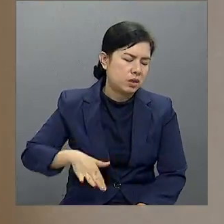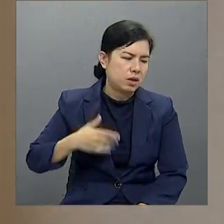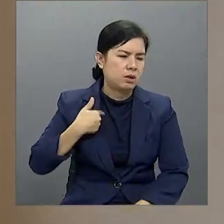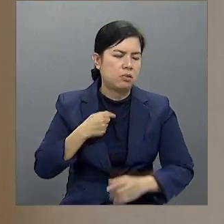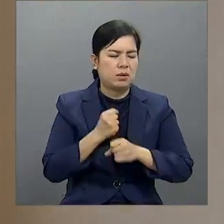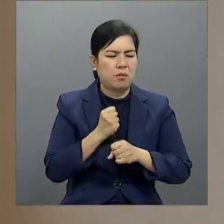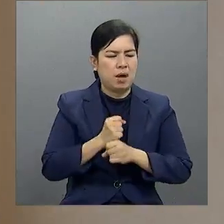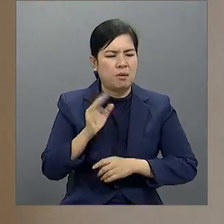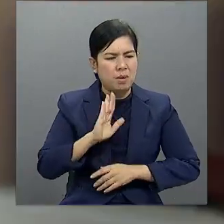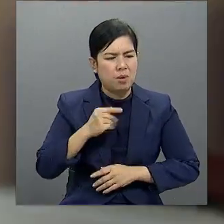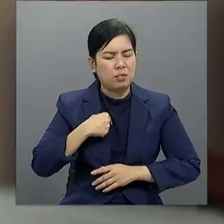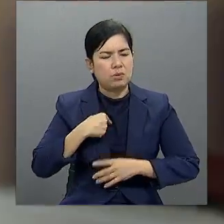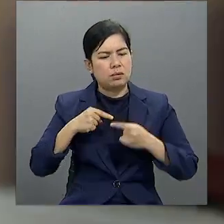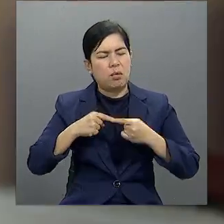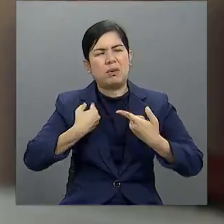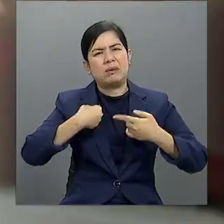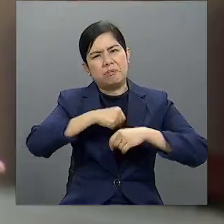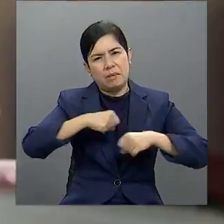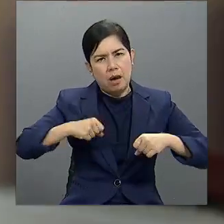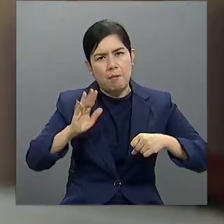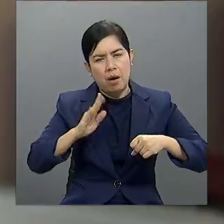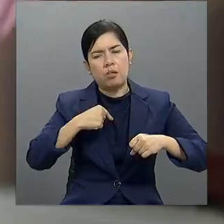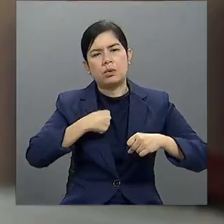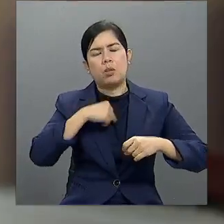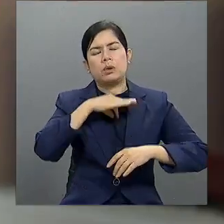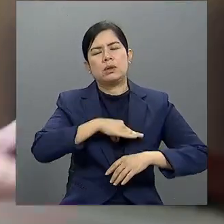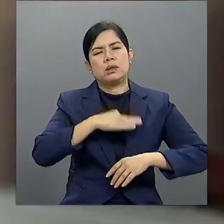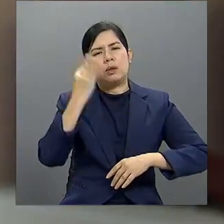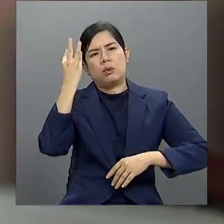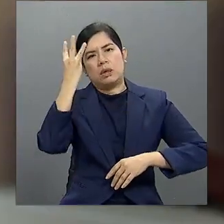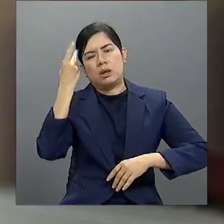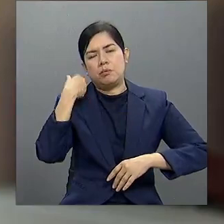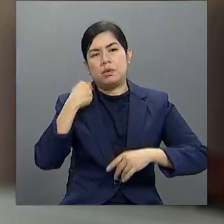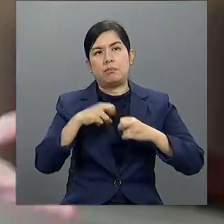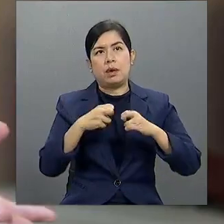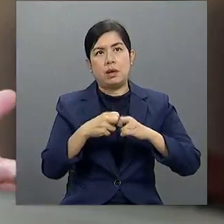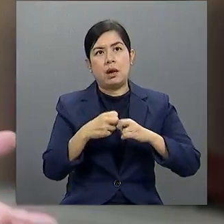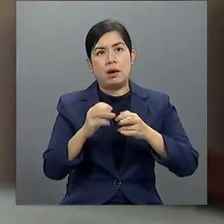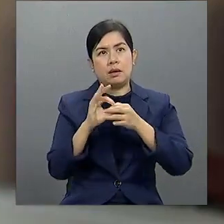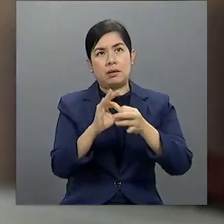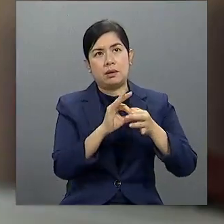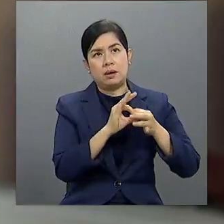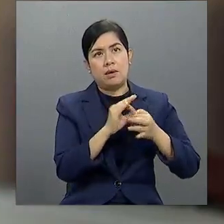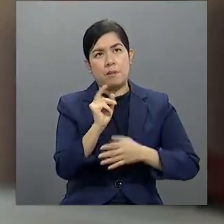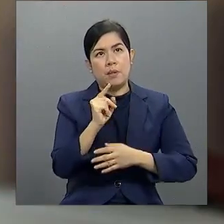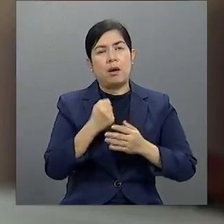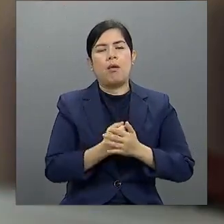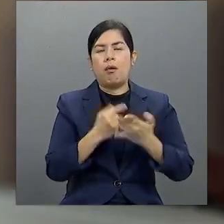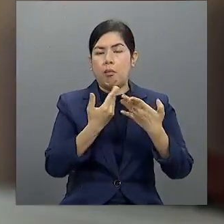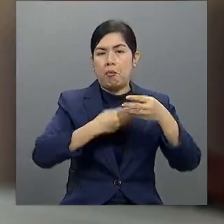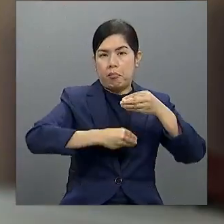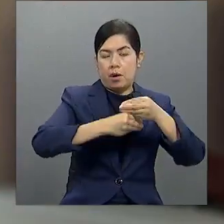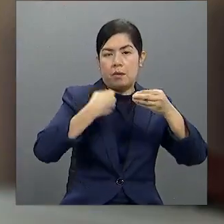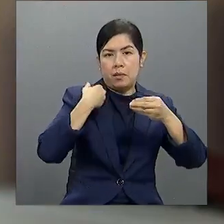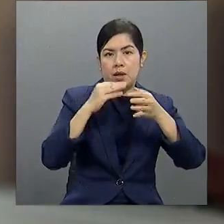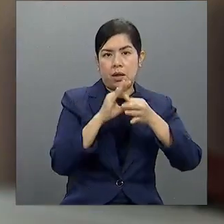วะ physical inactivity คือขยับร่างกายน้อยลงซึ่งผลทำให้เกิดโรคเรื้อรังอื่นๆได้นะคะเช่นโรคอ้วนภา